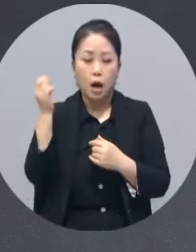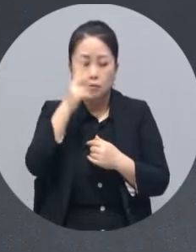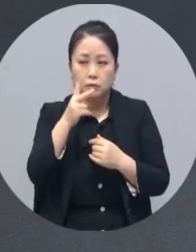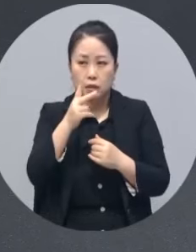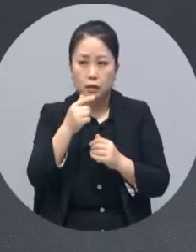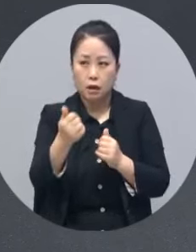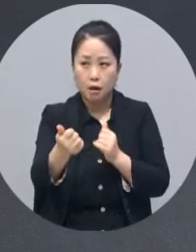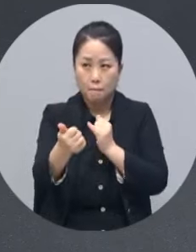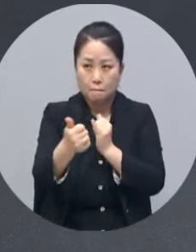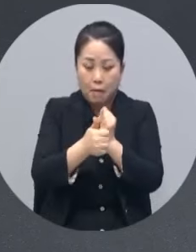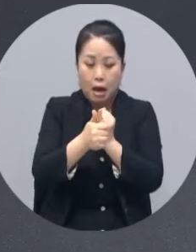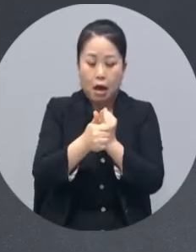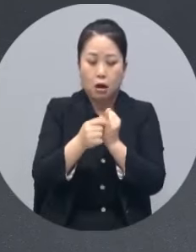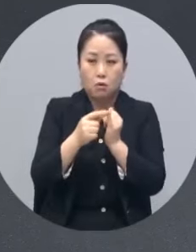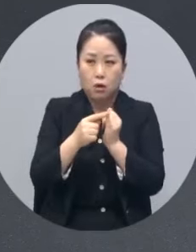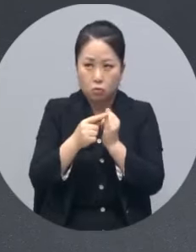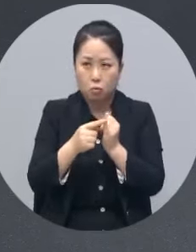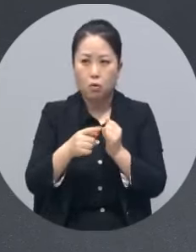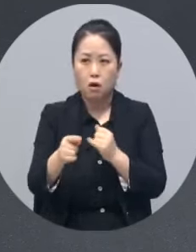앞에